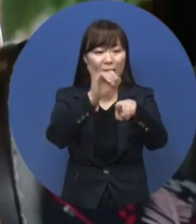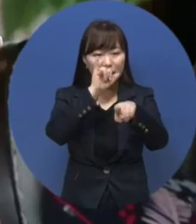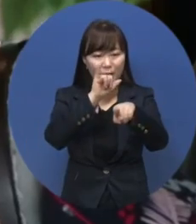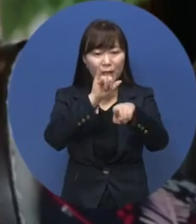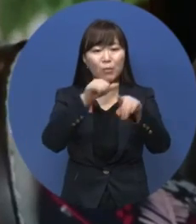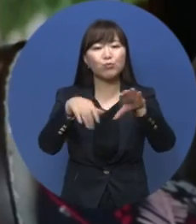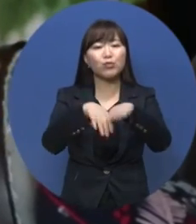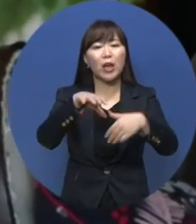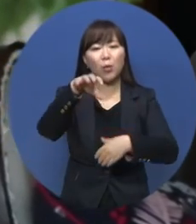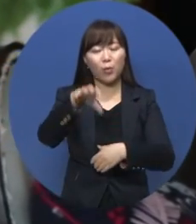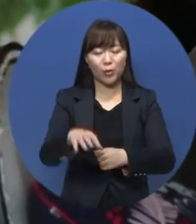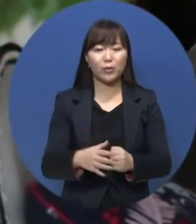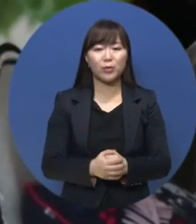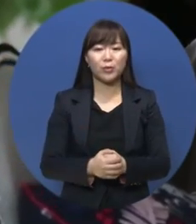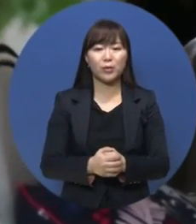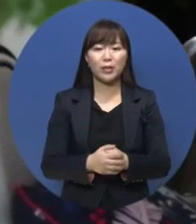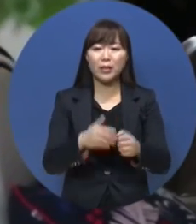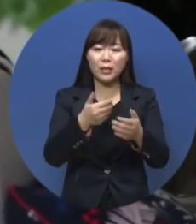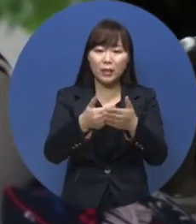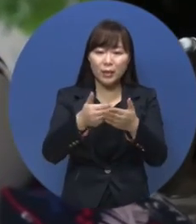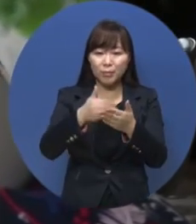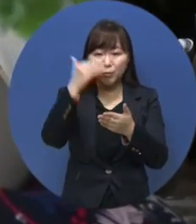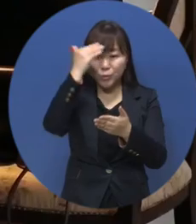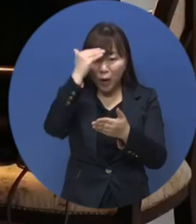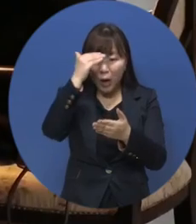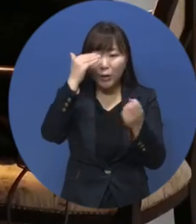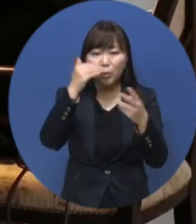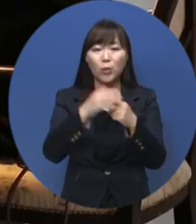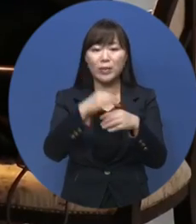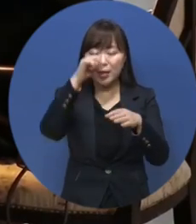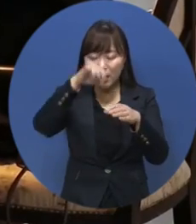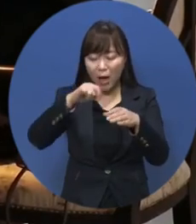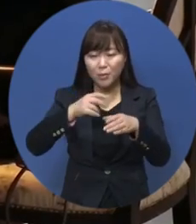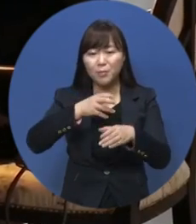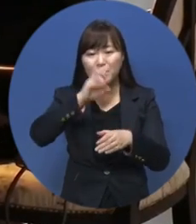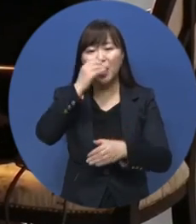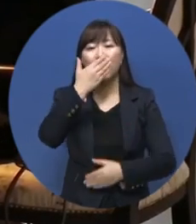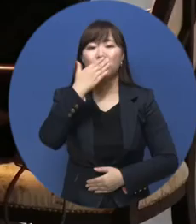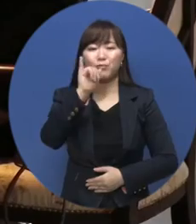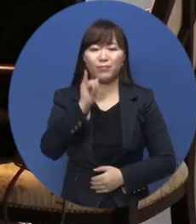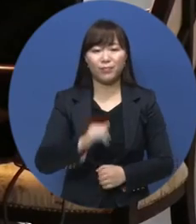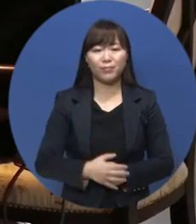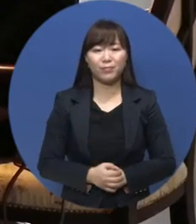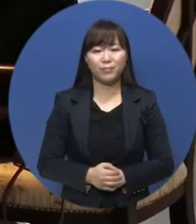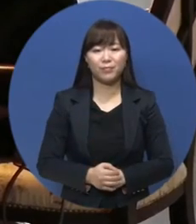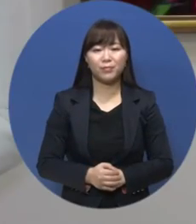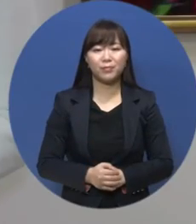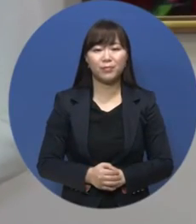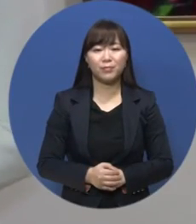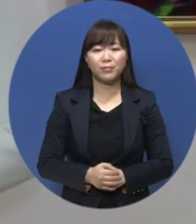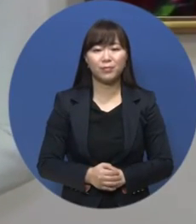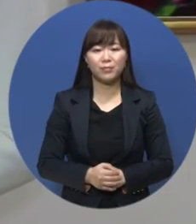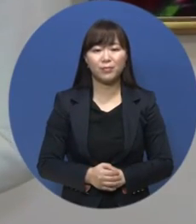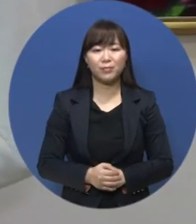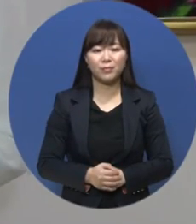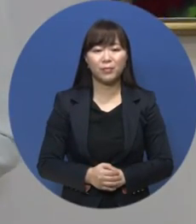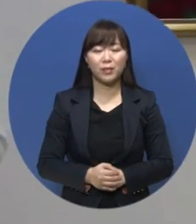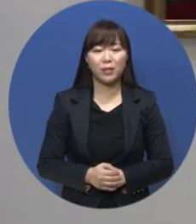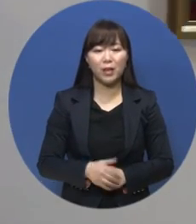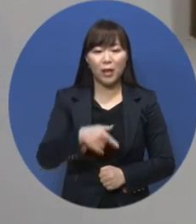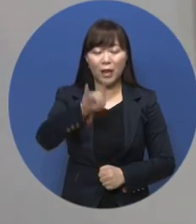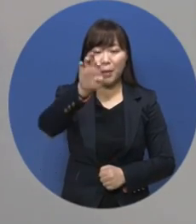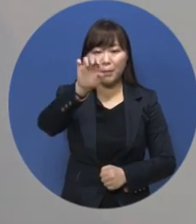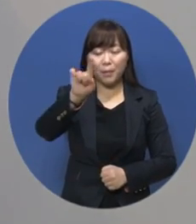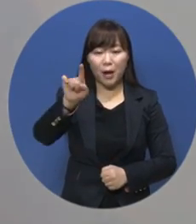복합 문화 공간으로 작품 감상과 함께 차 한 잔의 여유도 즐길 수 있습니다. 가파도의